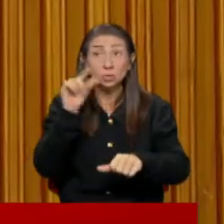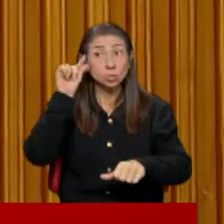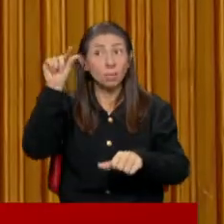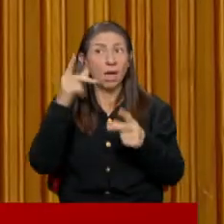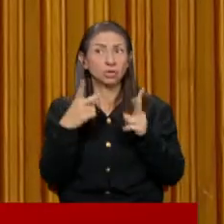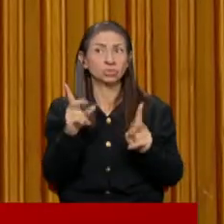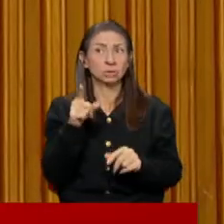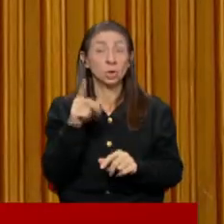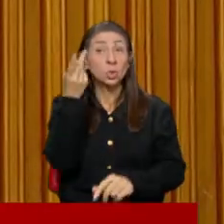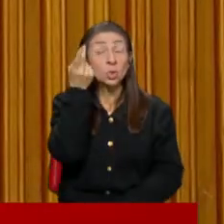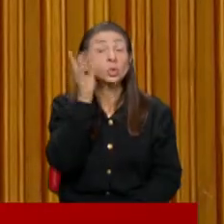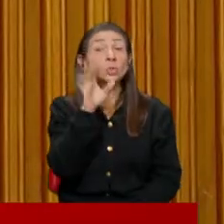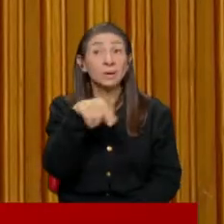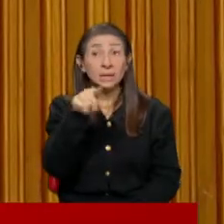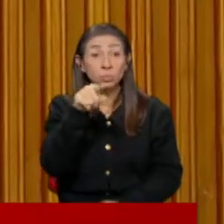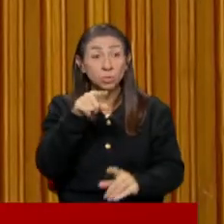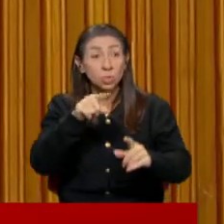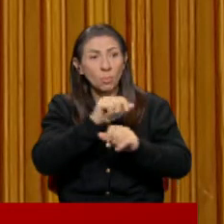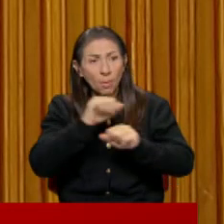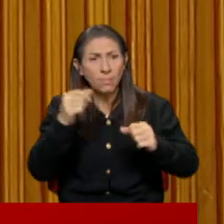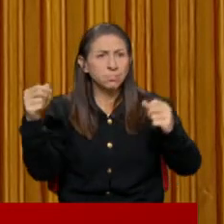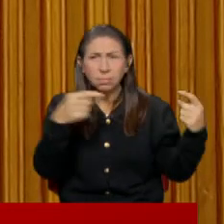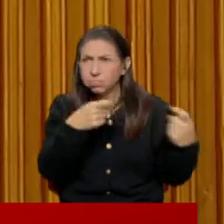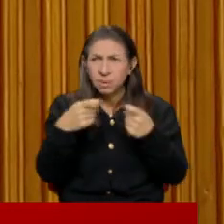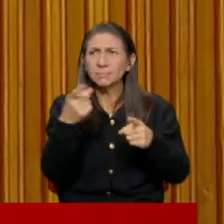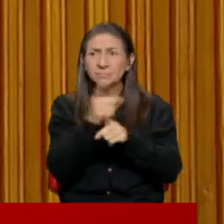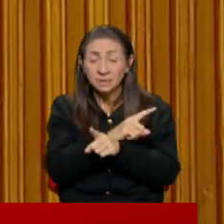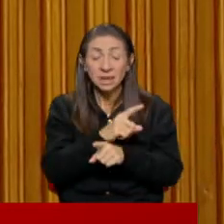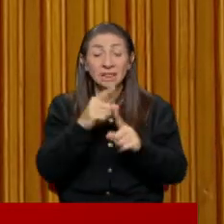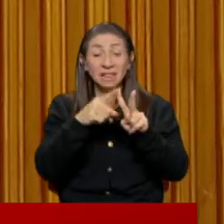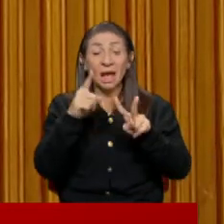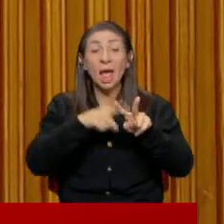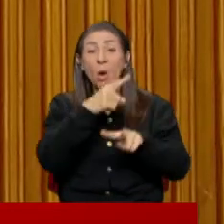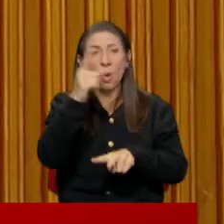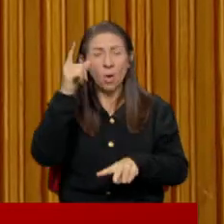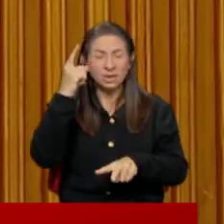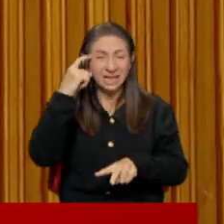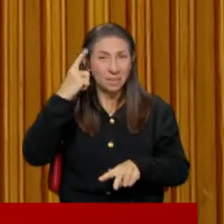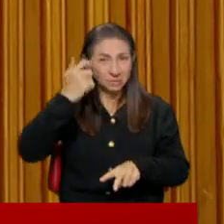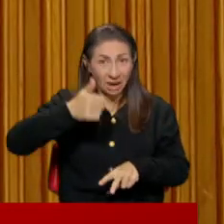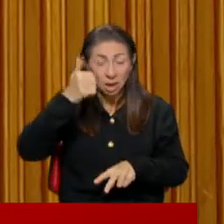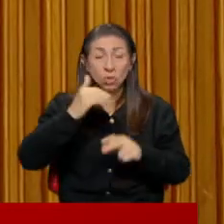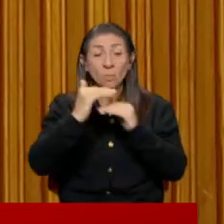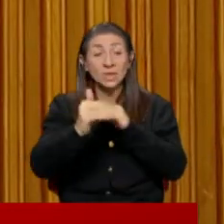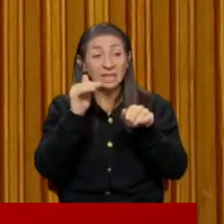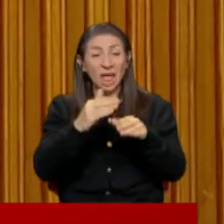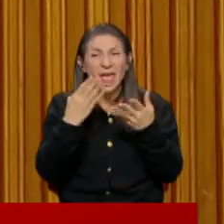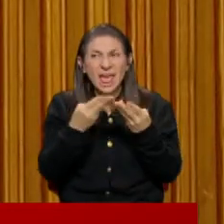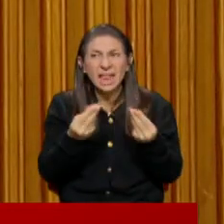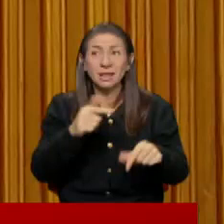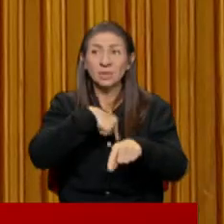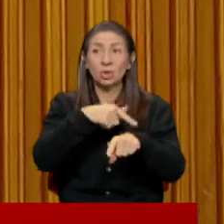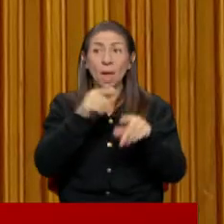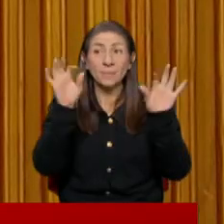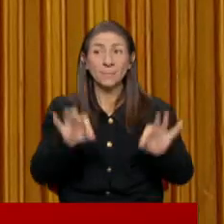şüpheye açıktır. Unutmayalım ki bu saldırılar Netanyahu'nun toplumsal desteğinin adeta eridiği bir